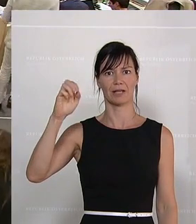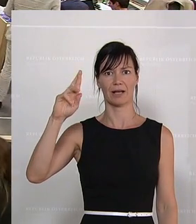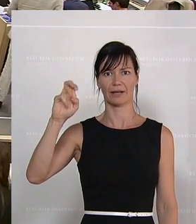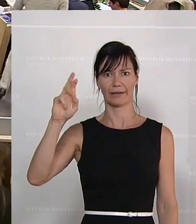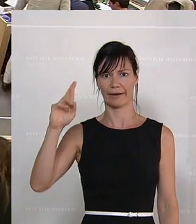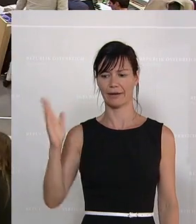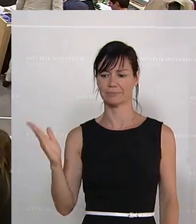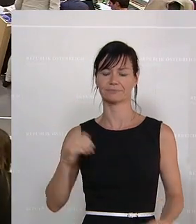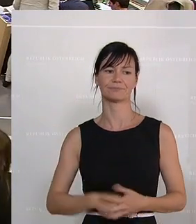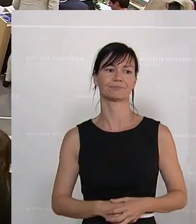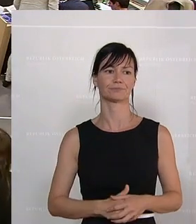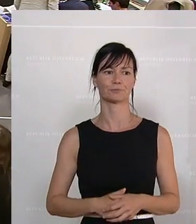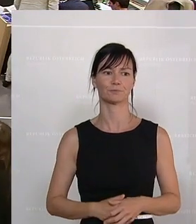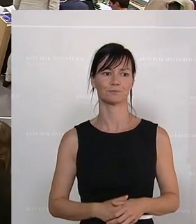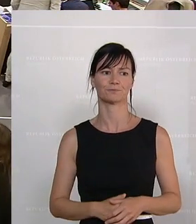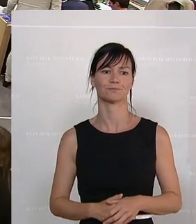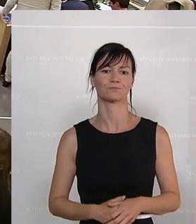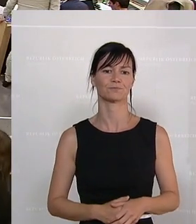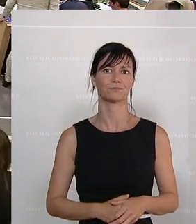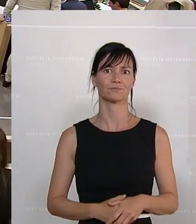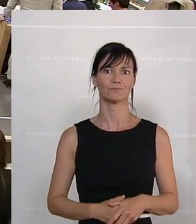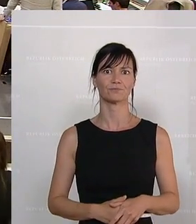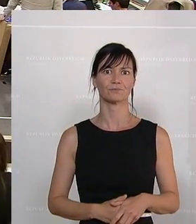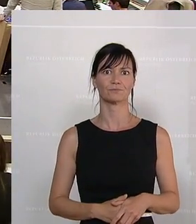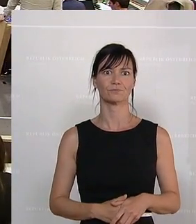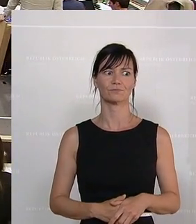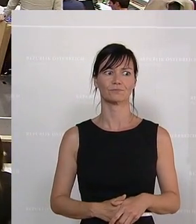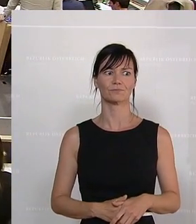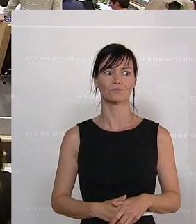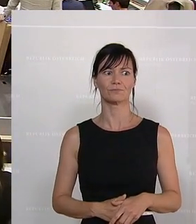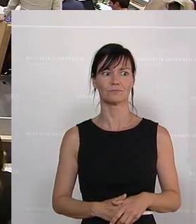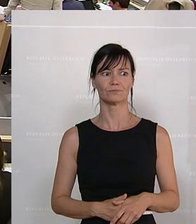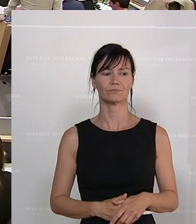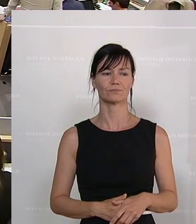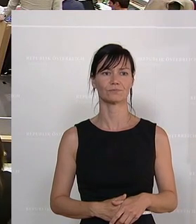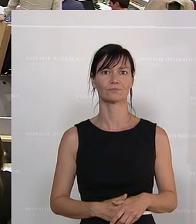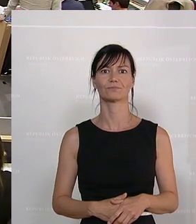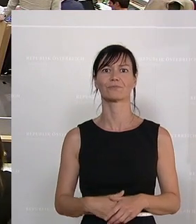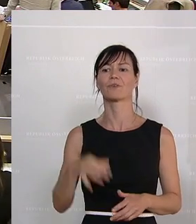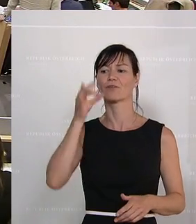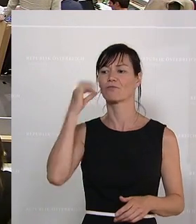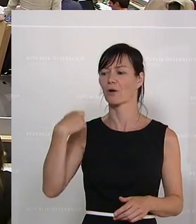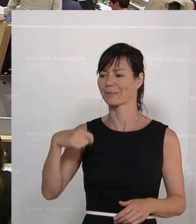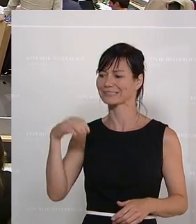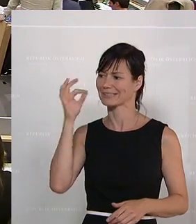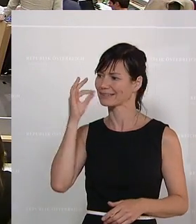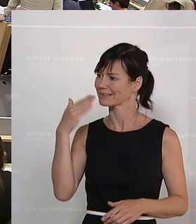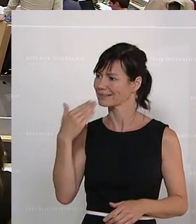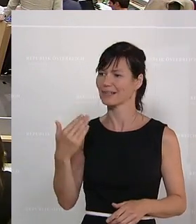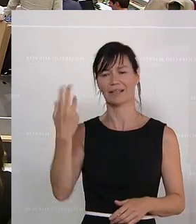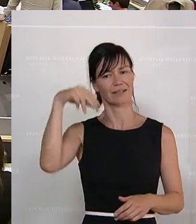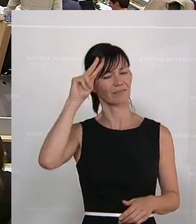mit geld das unmittelbar bei den menschen ankommt und strukturelle maßnahmen die weit über diese legislaturperiode hinaus